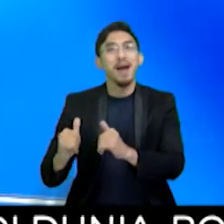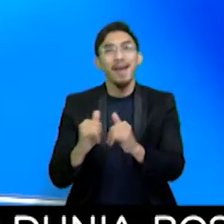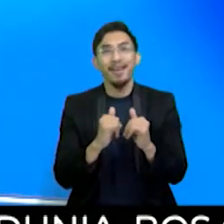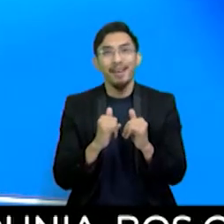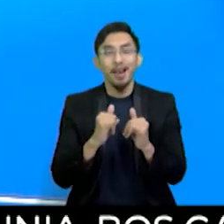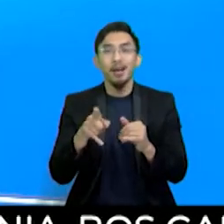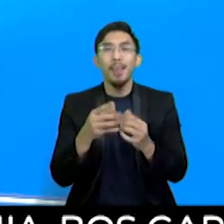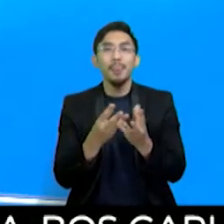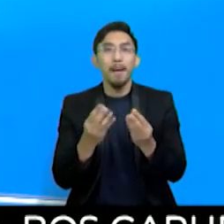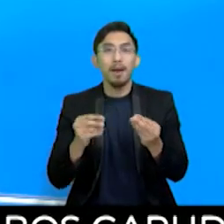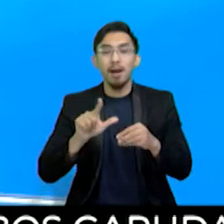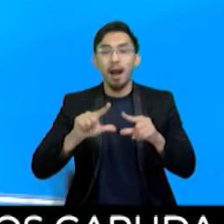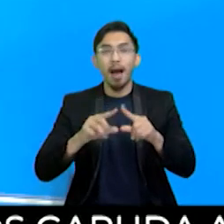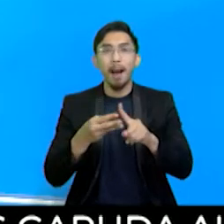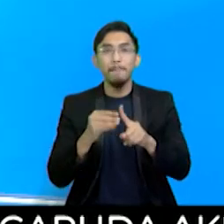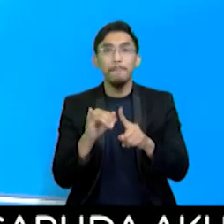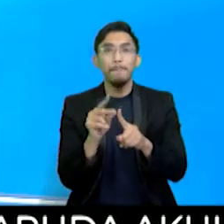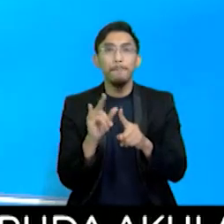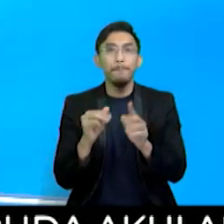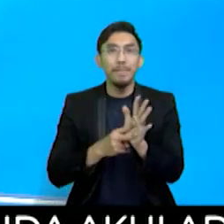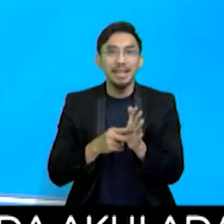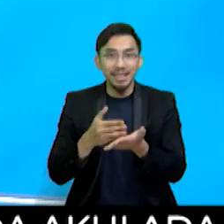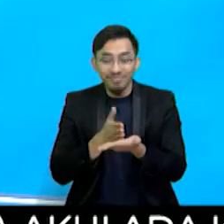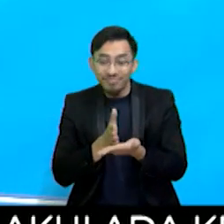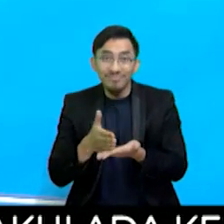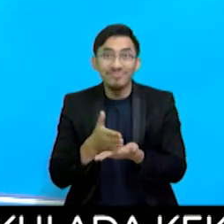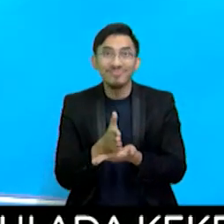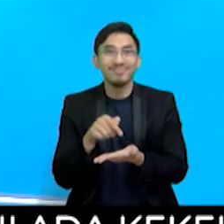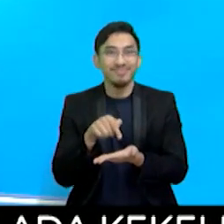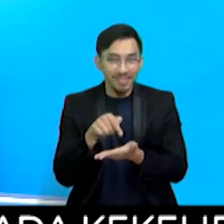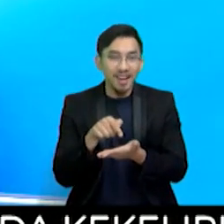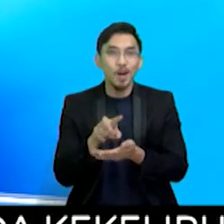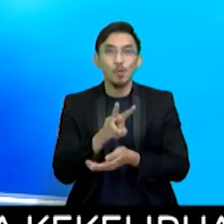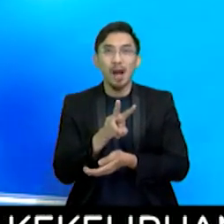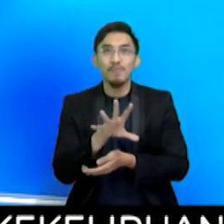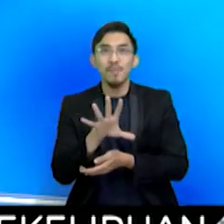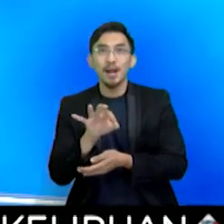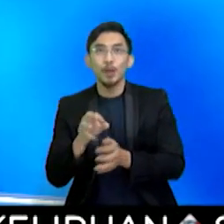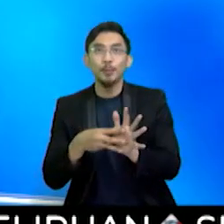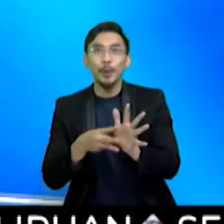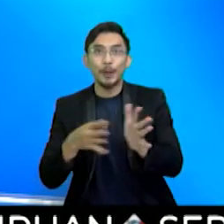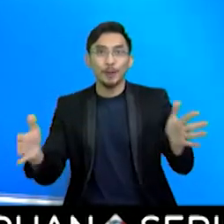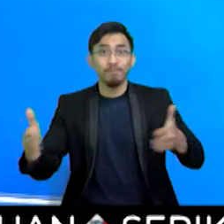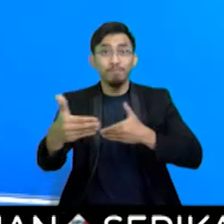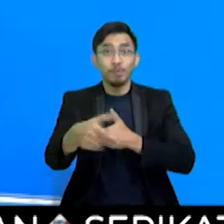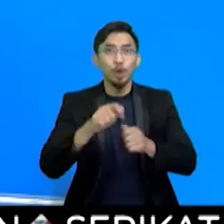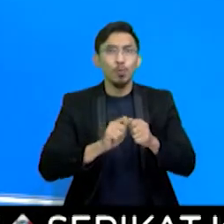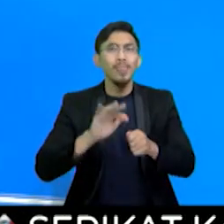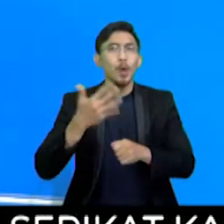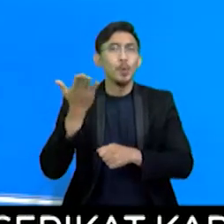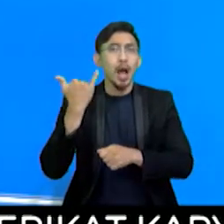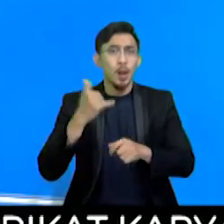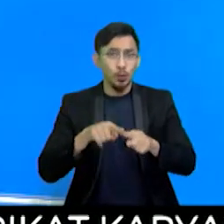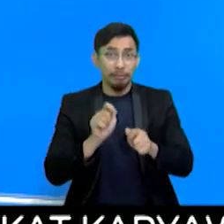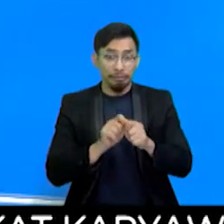bermain dengan hadirnya Taman Labirin. Taman Labirin seluas 2.500 meter persegi ini mulai dibuat tahun lalu dan saat ini